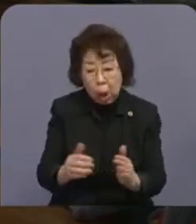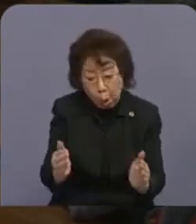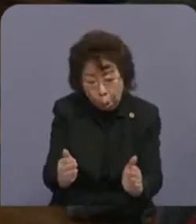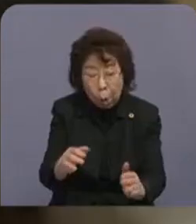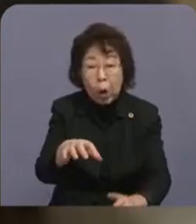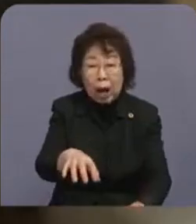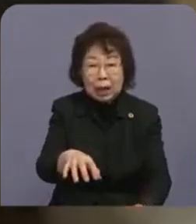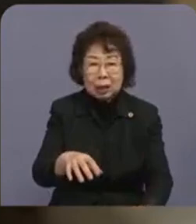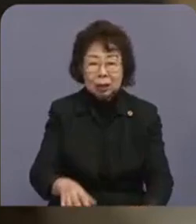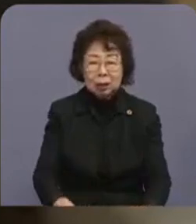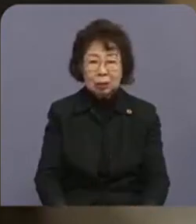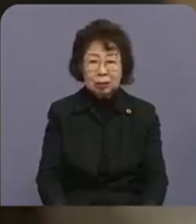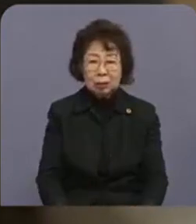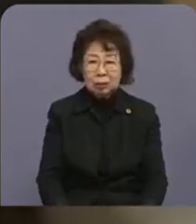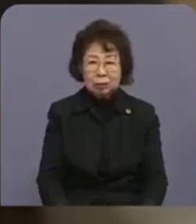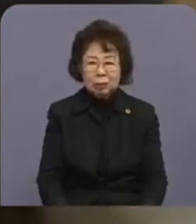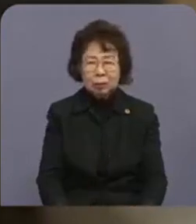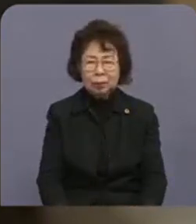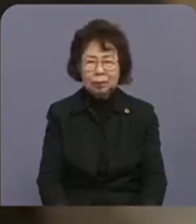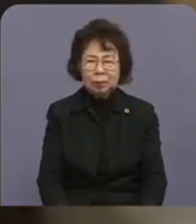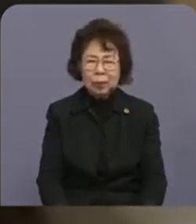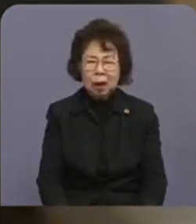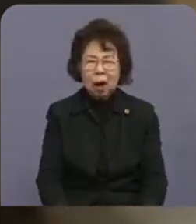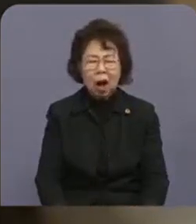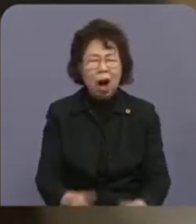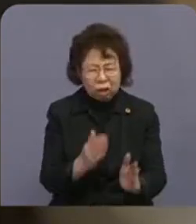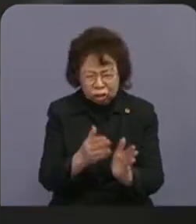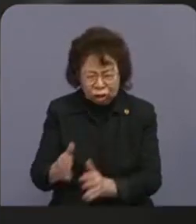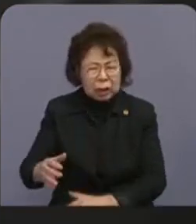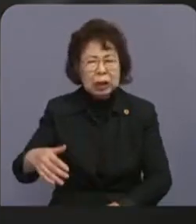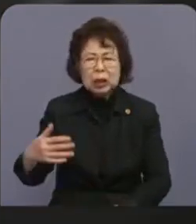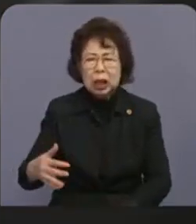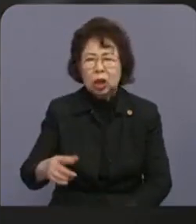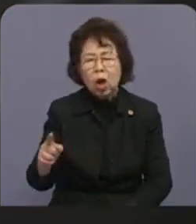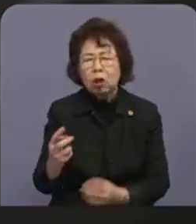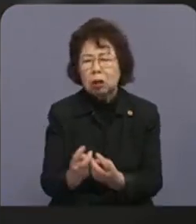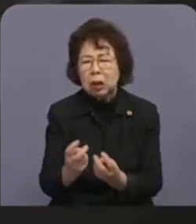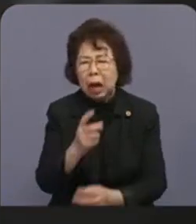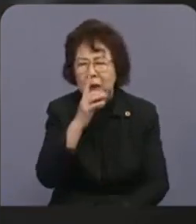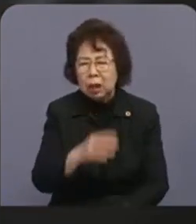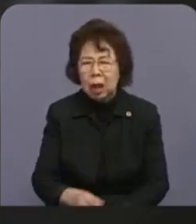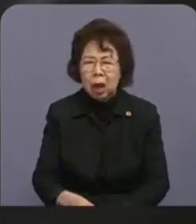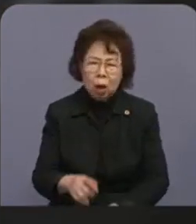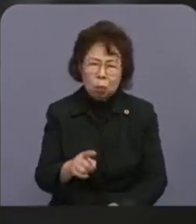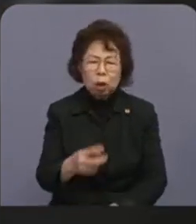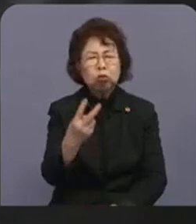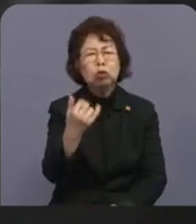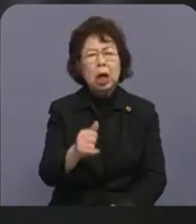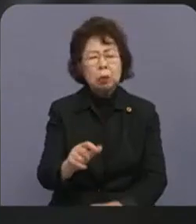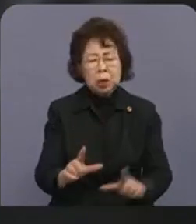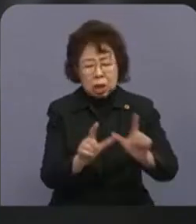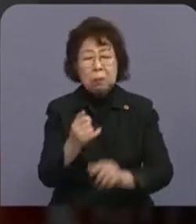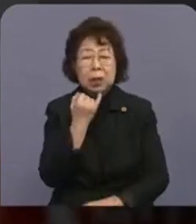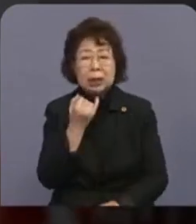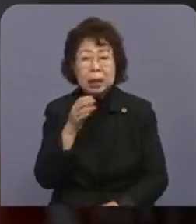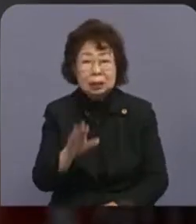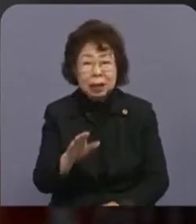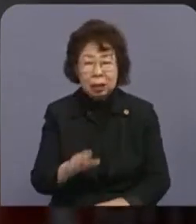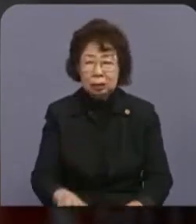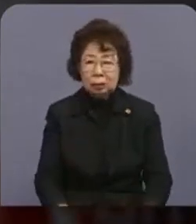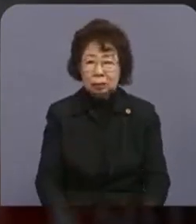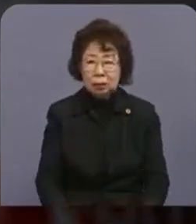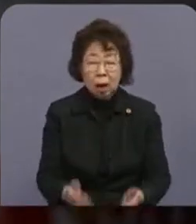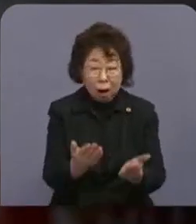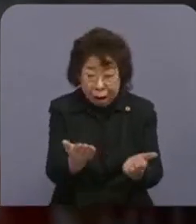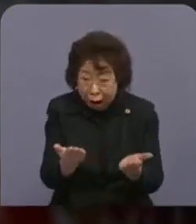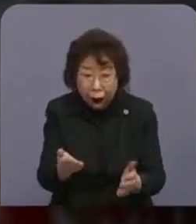합니다. 전기도 안 되고 아무것도 안 돼요. 이건 방법이 없어요. 사람이 둘이 살면은 뭐 상관이 없는데.